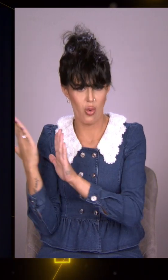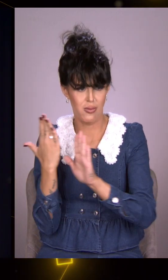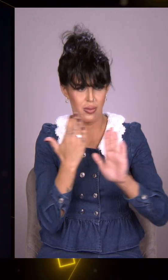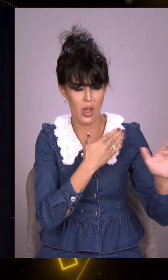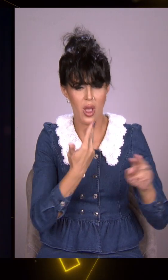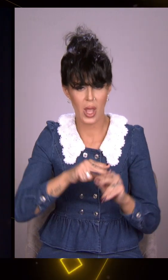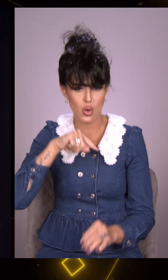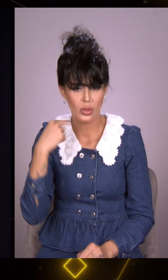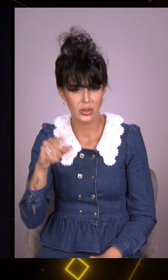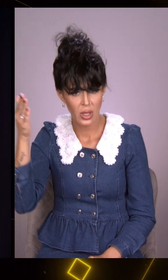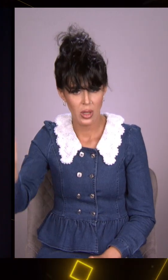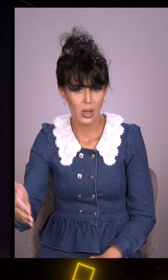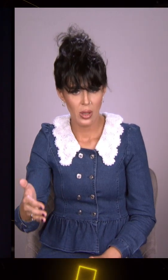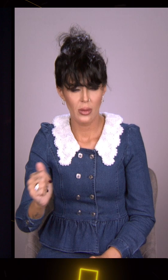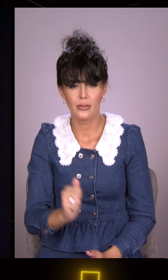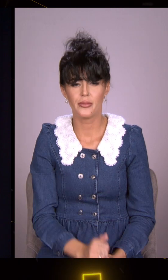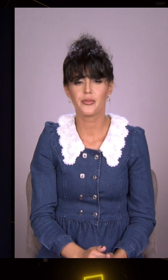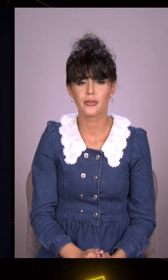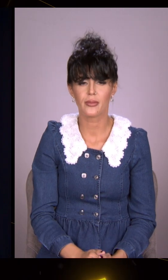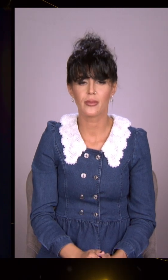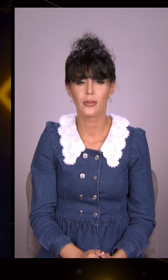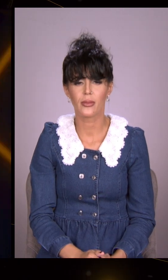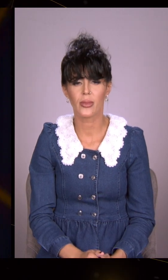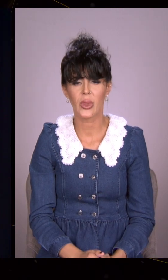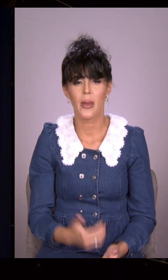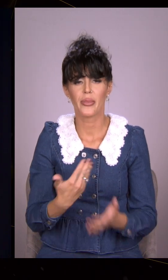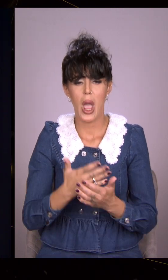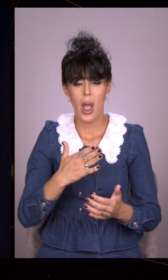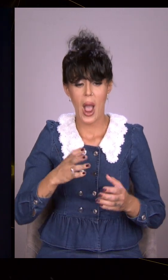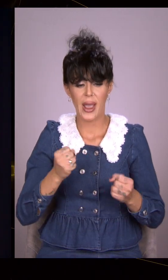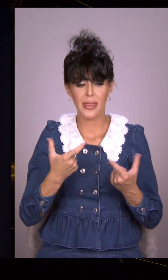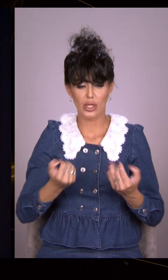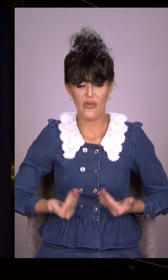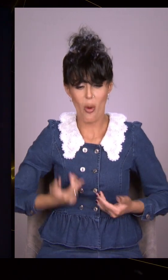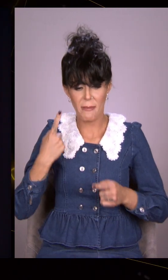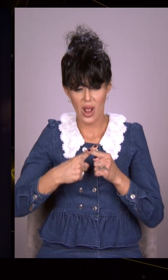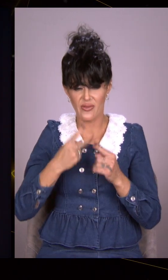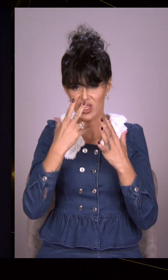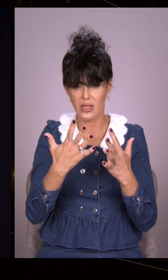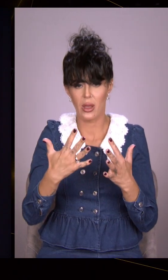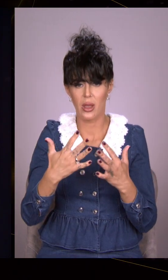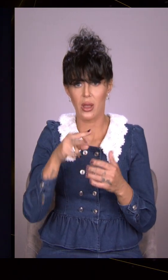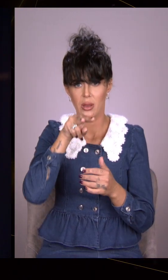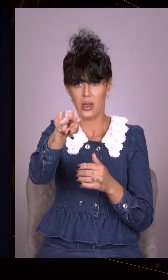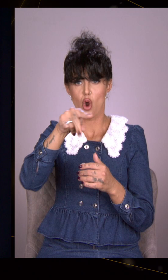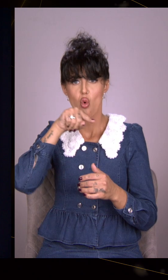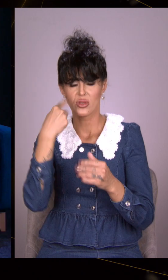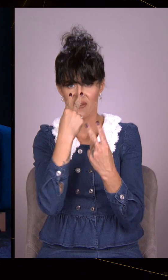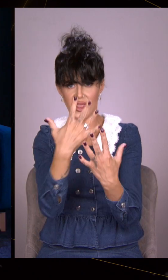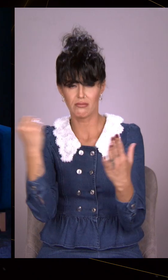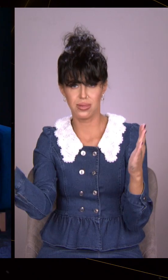і з города у брата видно, куди вони йдуть. Вони повз мій будинок йшли. Ми